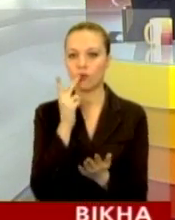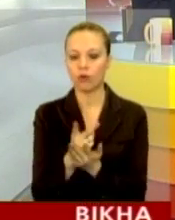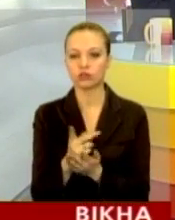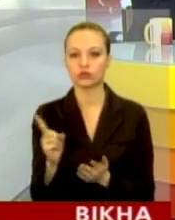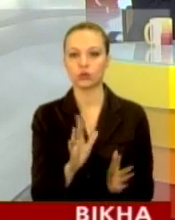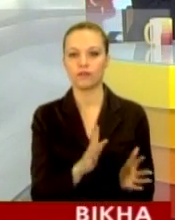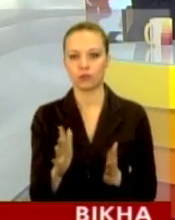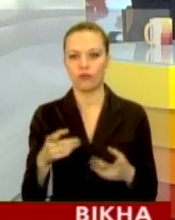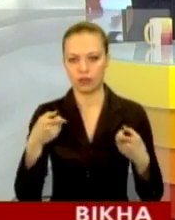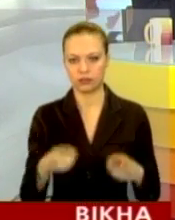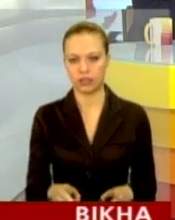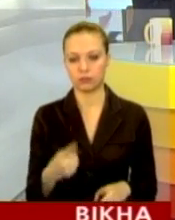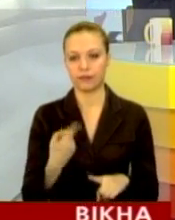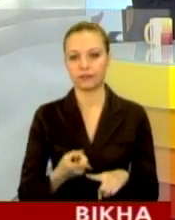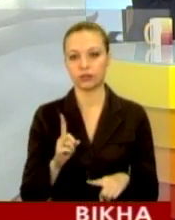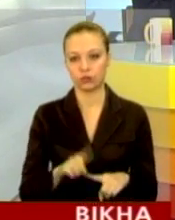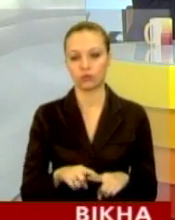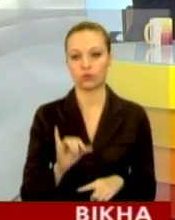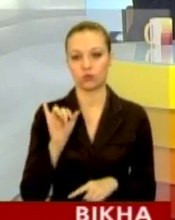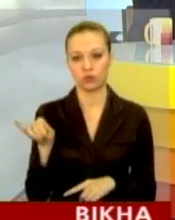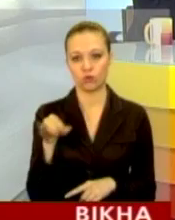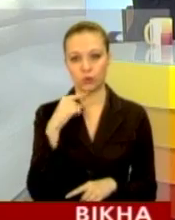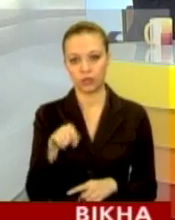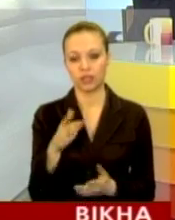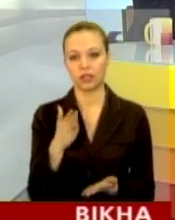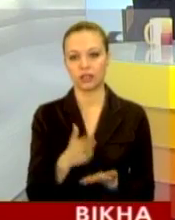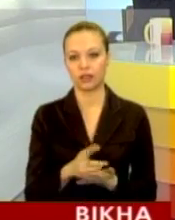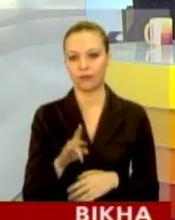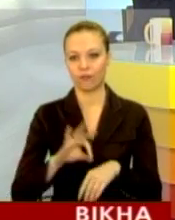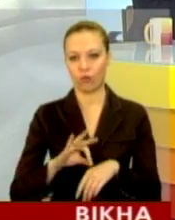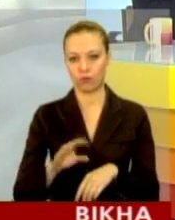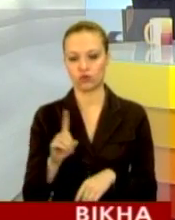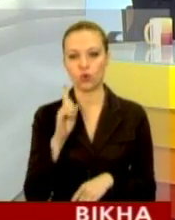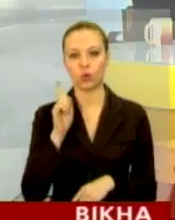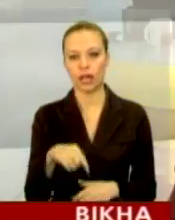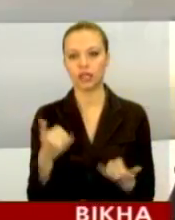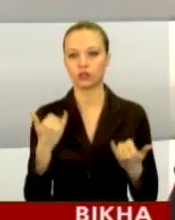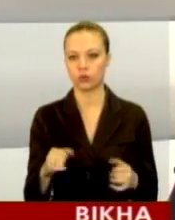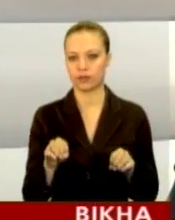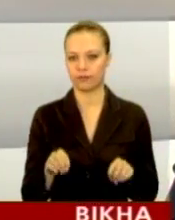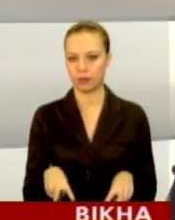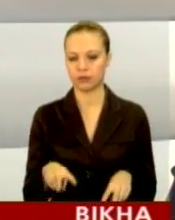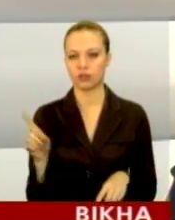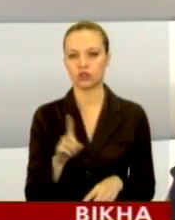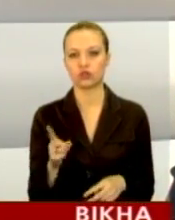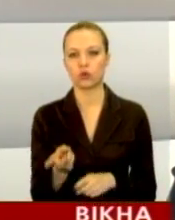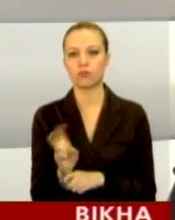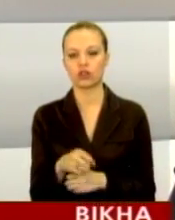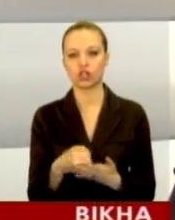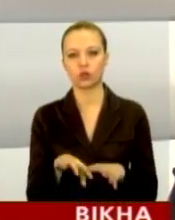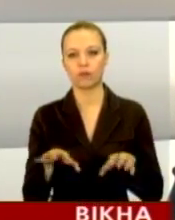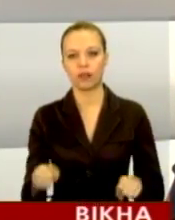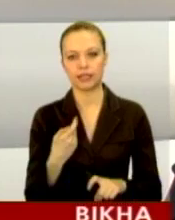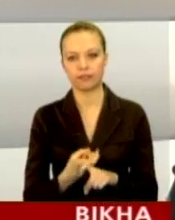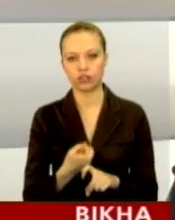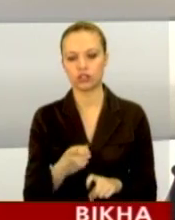що відбувається насправді. Тому в них є фобія, що Україна сьогодні в небезпеці, що прийшли до влади